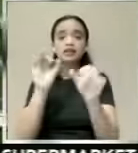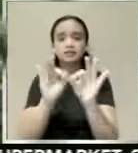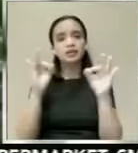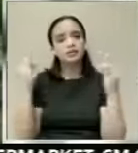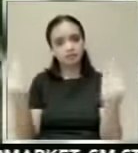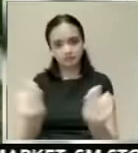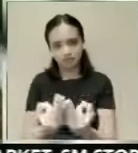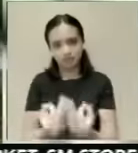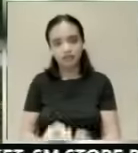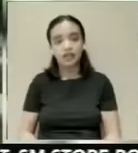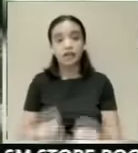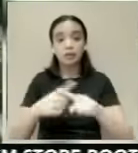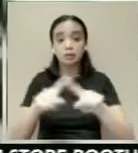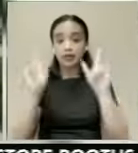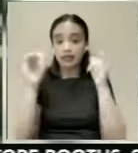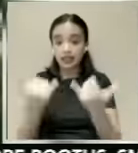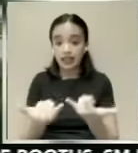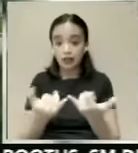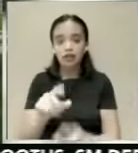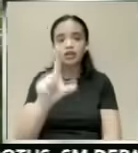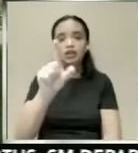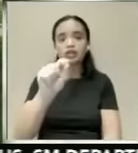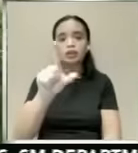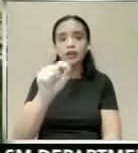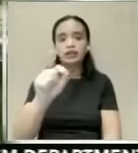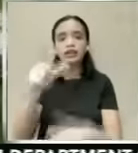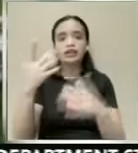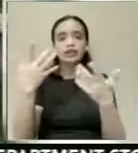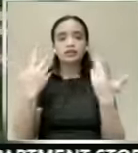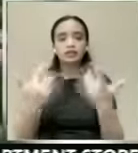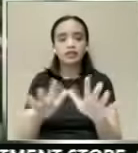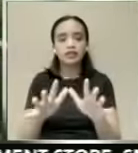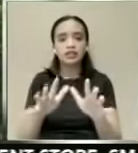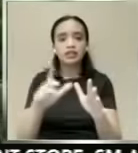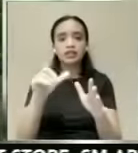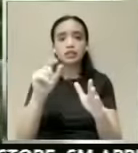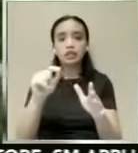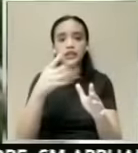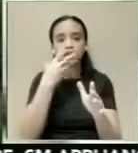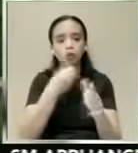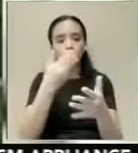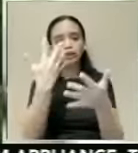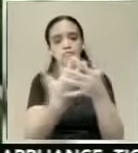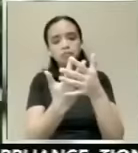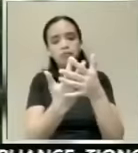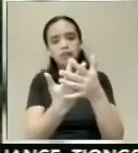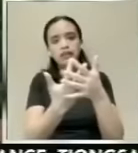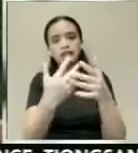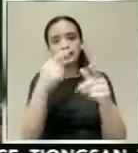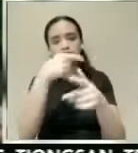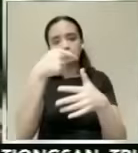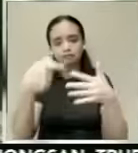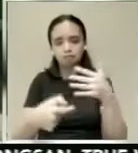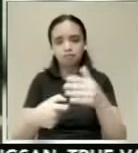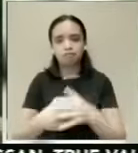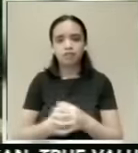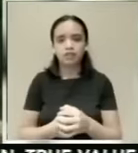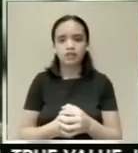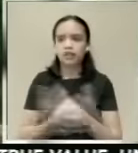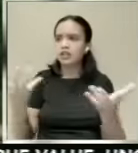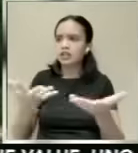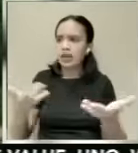Sa ngayon 20 na ang natukoy na kandidato para rito. Where in the world na meron kang nakita na